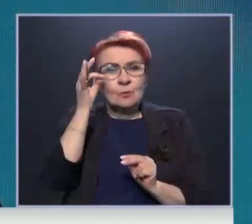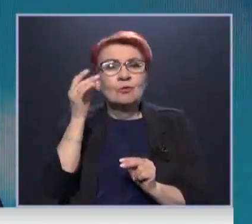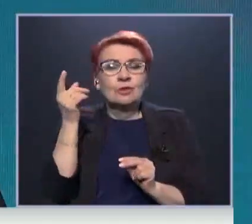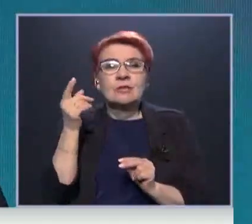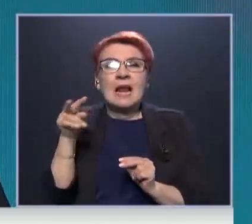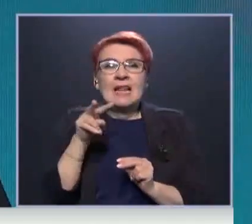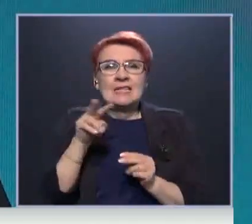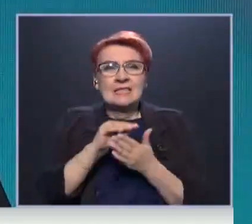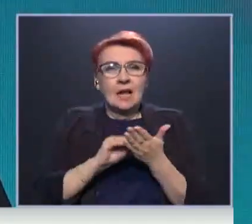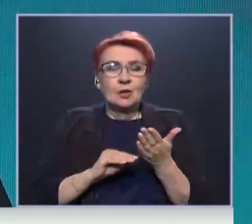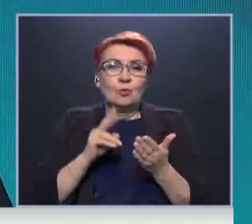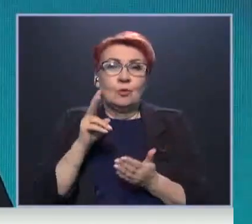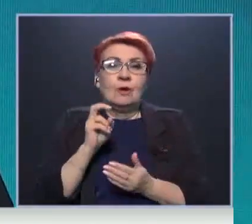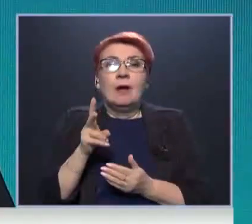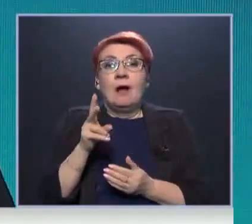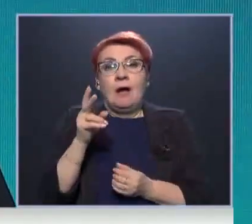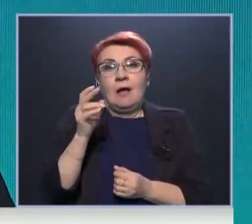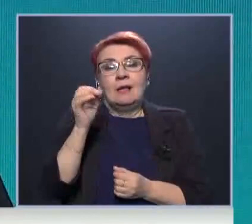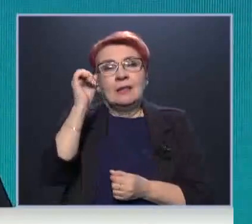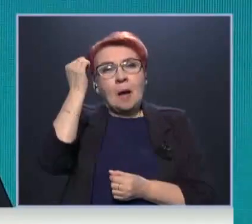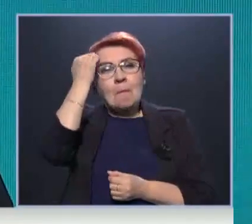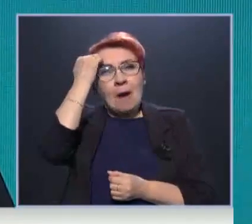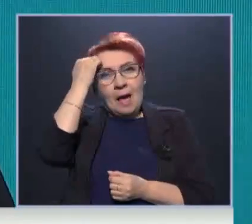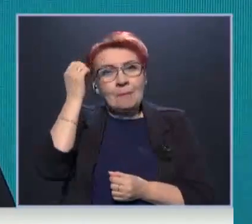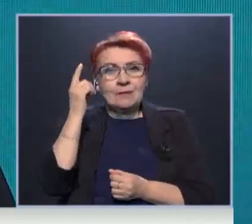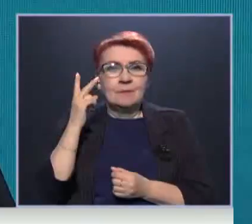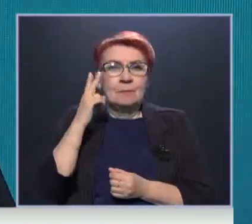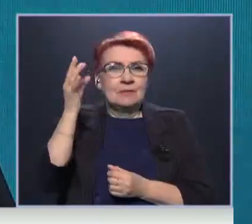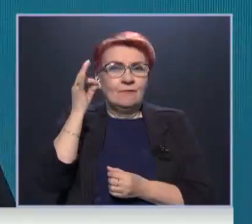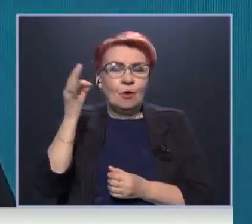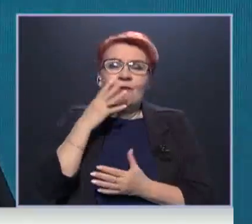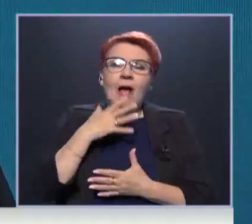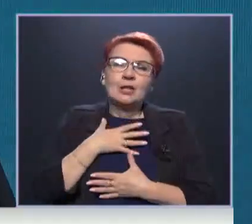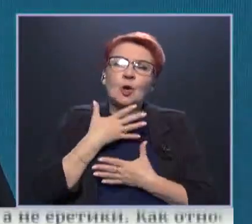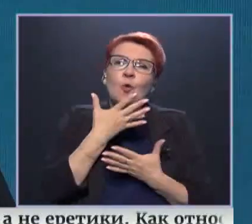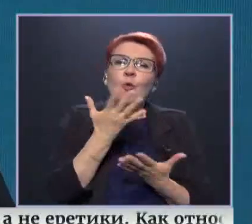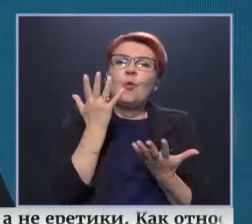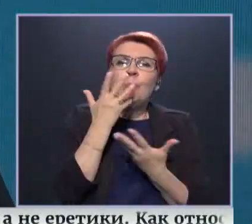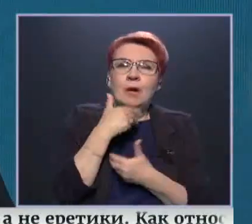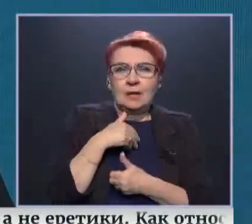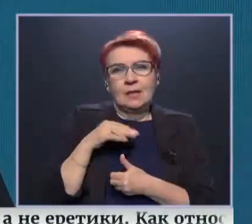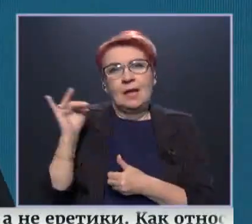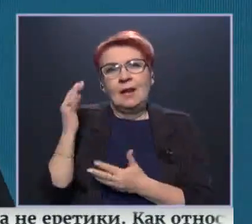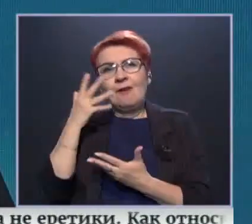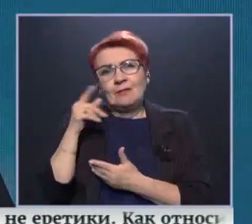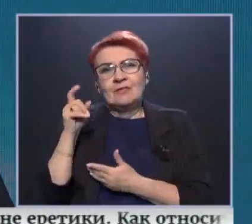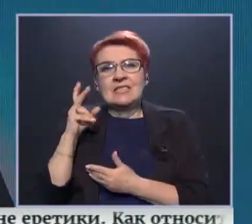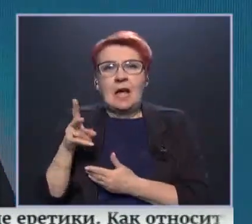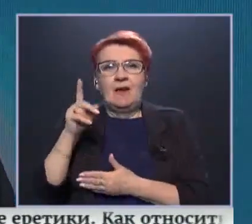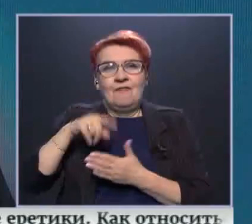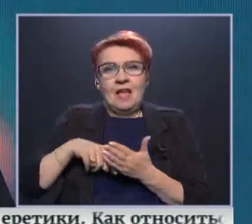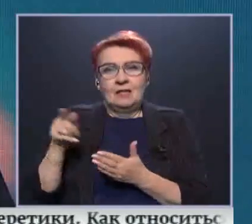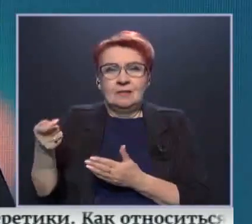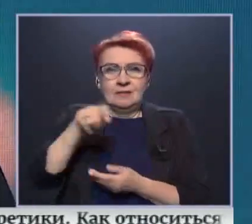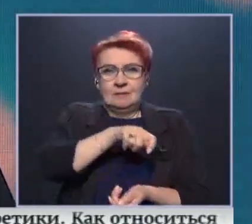литературу, как на память постригался локон волос, и там возлюбленные или возлюбленные хранили эти волосы в знак верности, такой